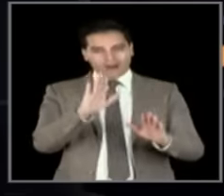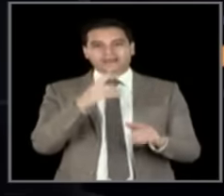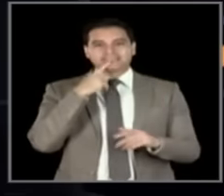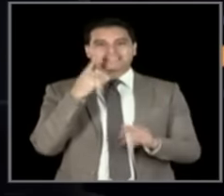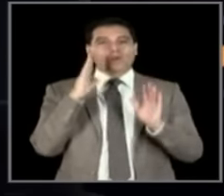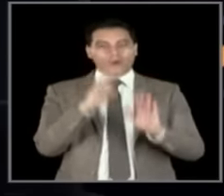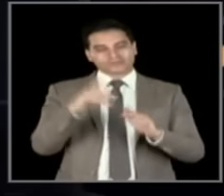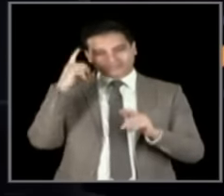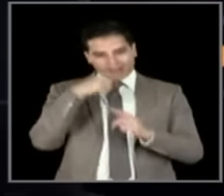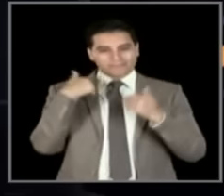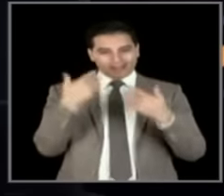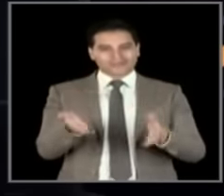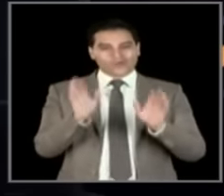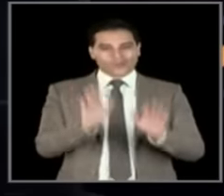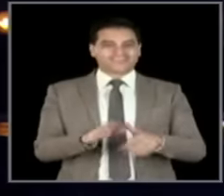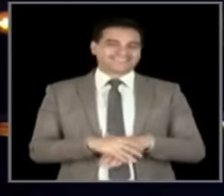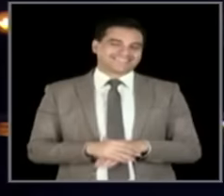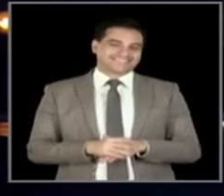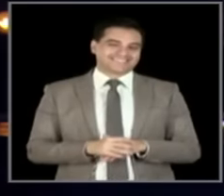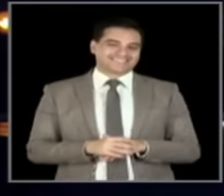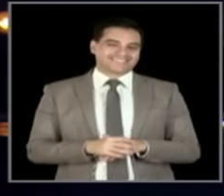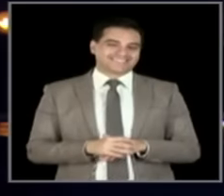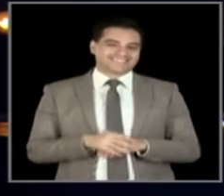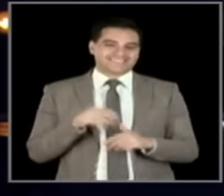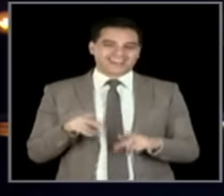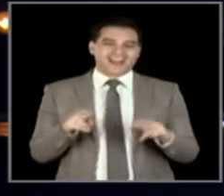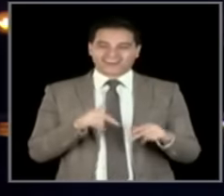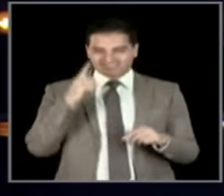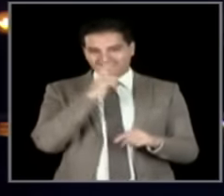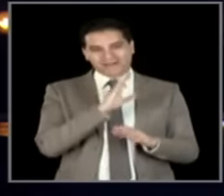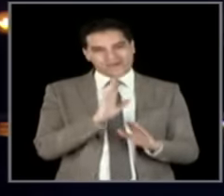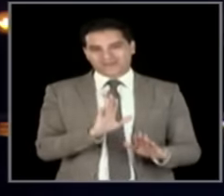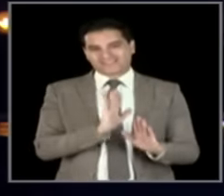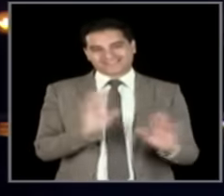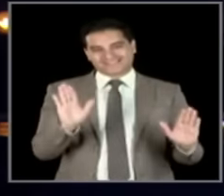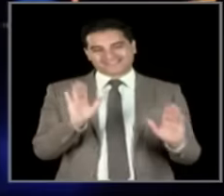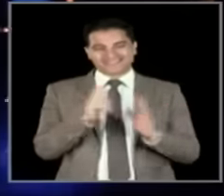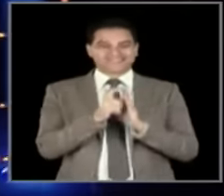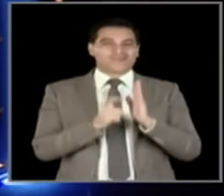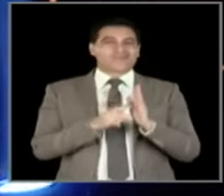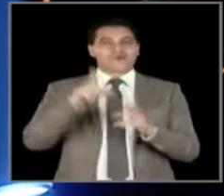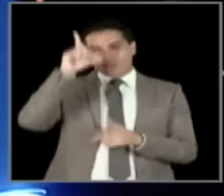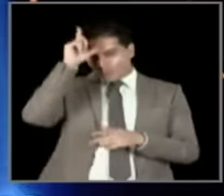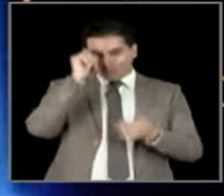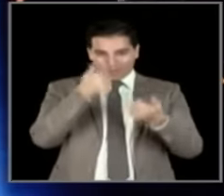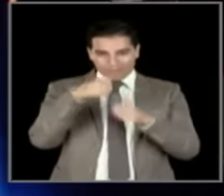صعبة. 15 الحلقة صعبة مساء. ماشي. علوم والسؤال.